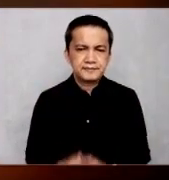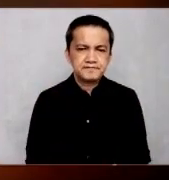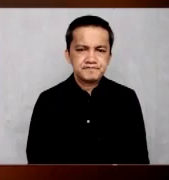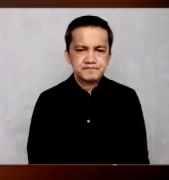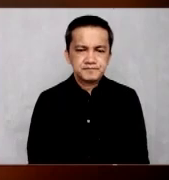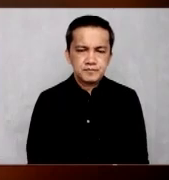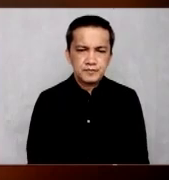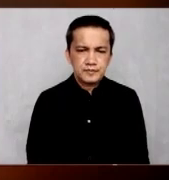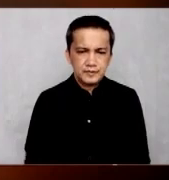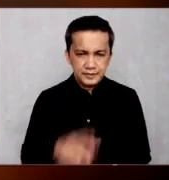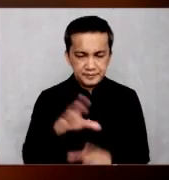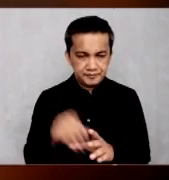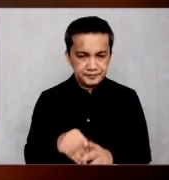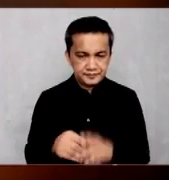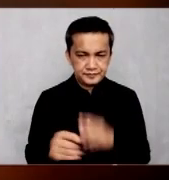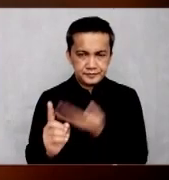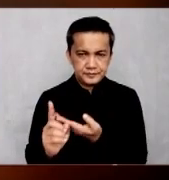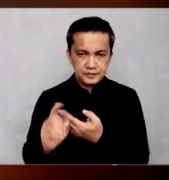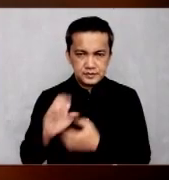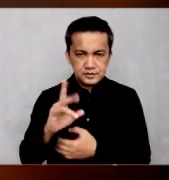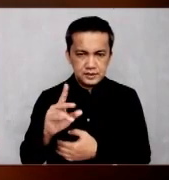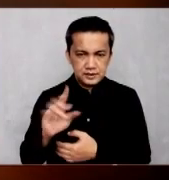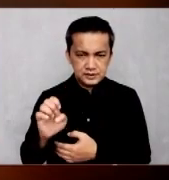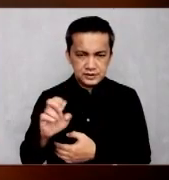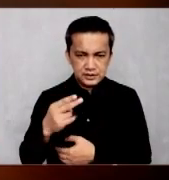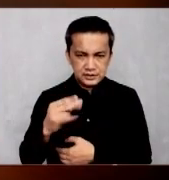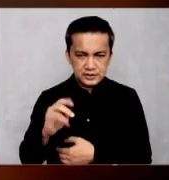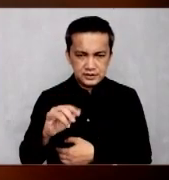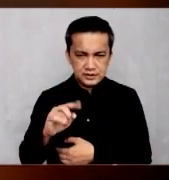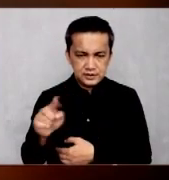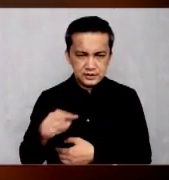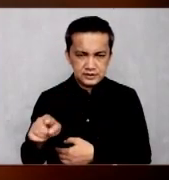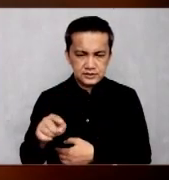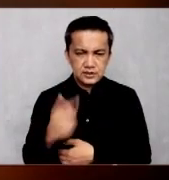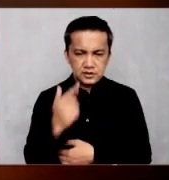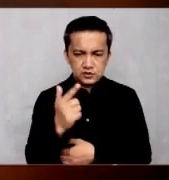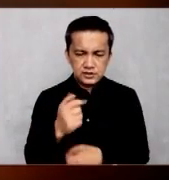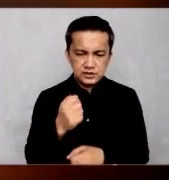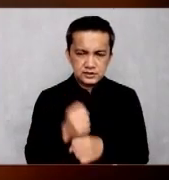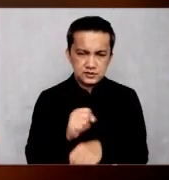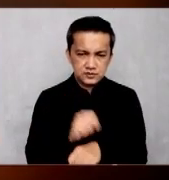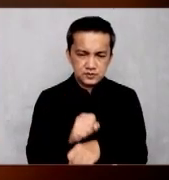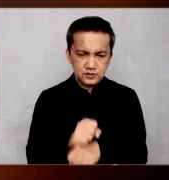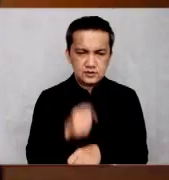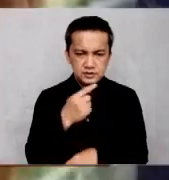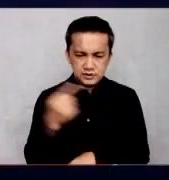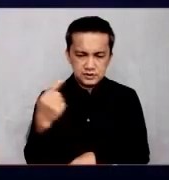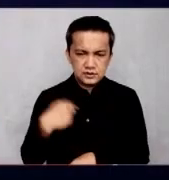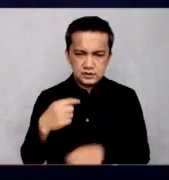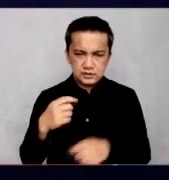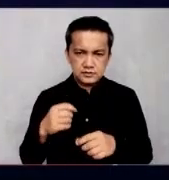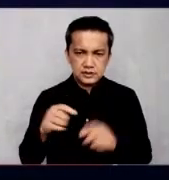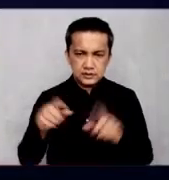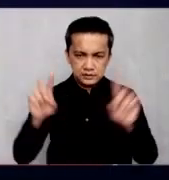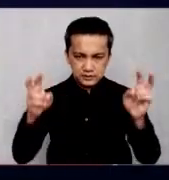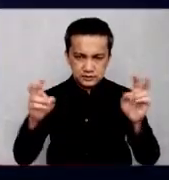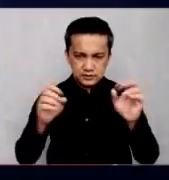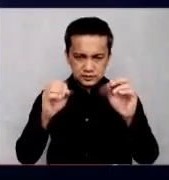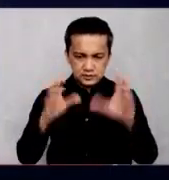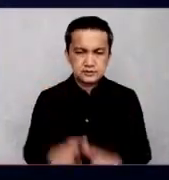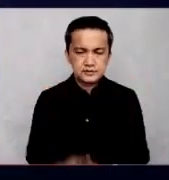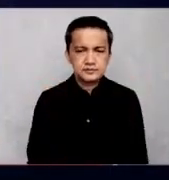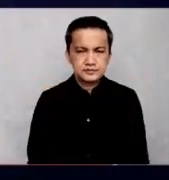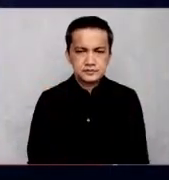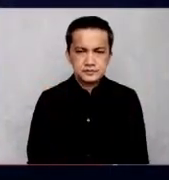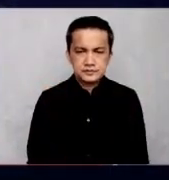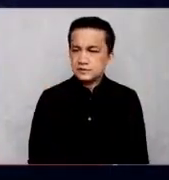ang kababayan nating si Cecil Hernandez na halos 2 dekada na nagtatrabaho roon bilang guro. Hindi kami binabawalan na pumunta sa